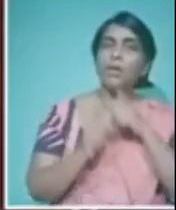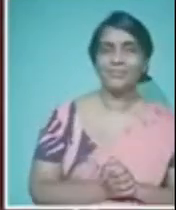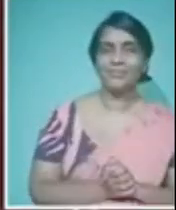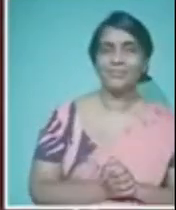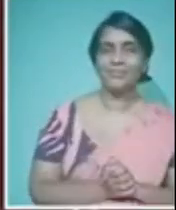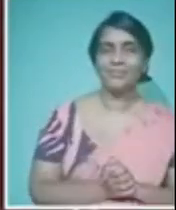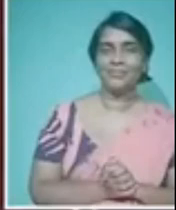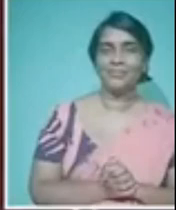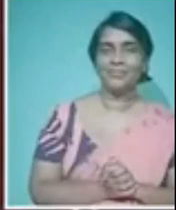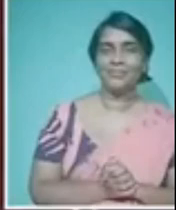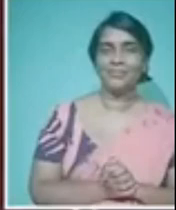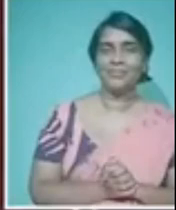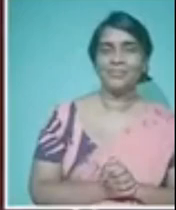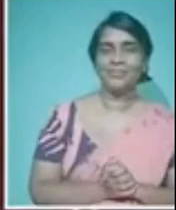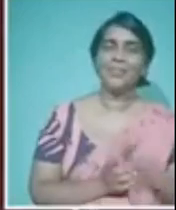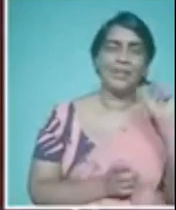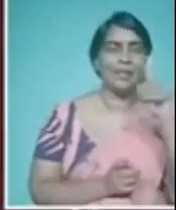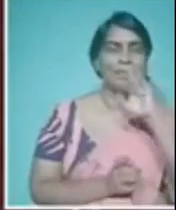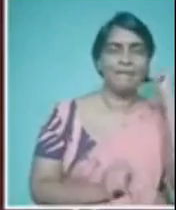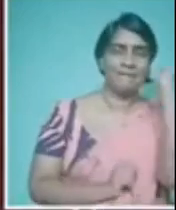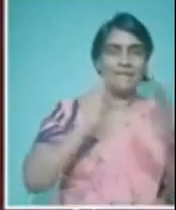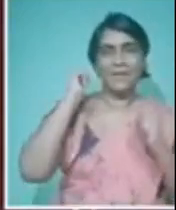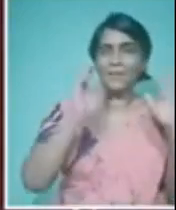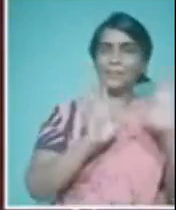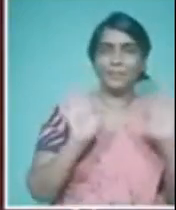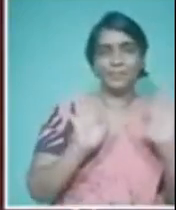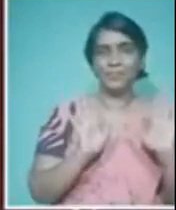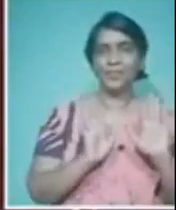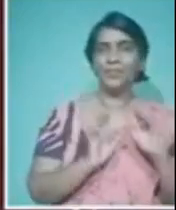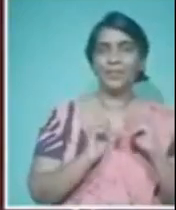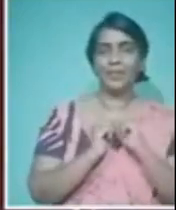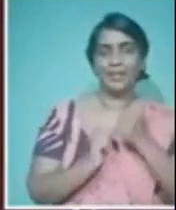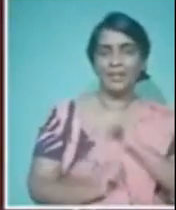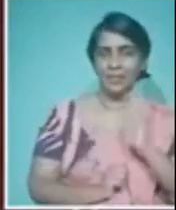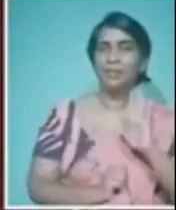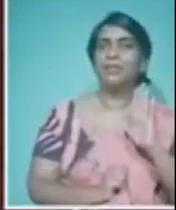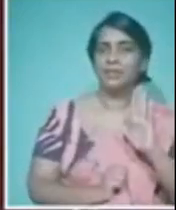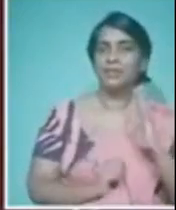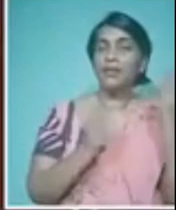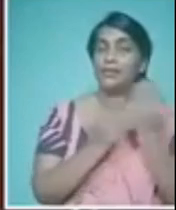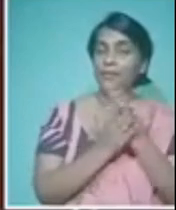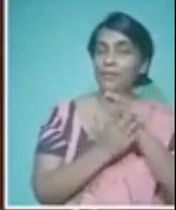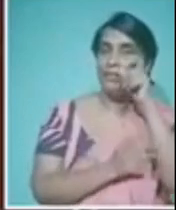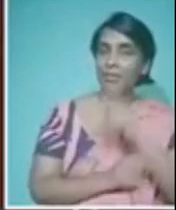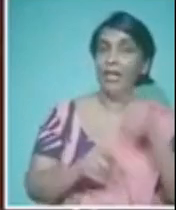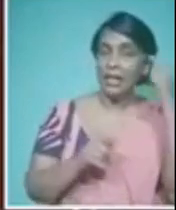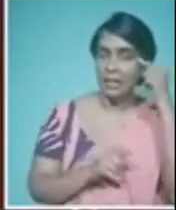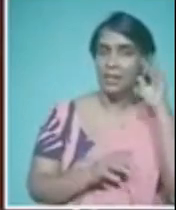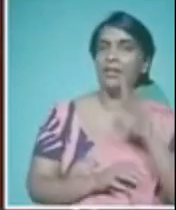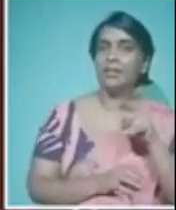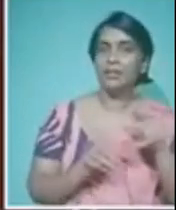කතාද? නම කියන්න අවශ්‍ය නැහැ. මම එහෙම ප්‍රතිරූප වලට හානි කරන්නවත් එහෙම දෙයක් කරන්න මම කැමති නැති නිසා, කලාකරුවා ඒ විදිහට හිතන